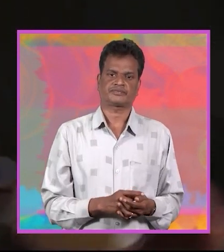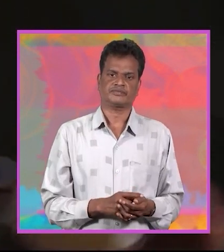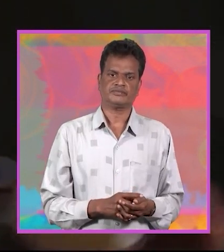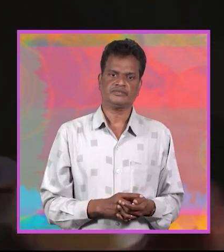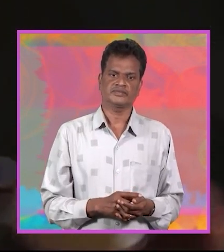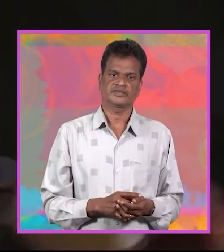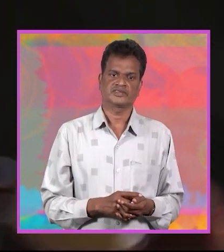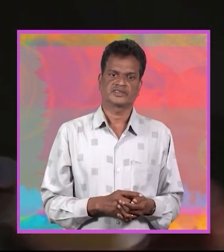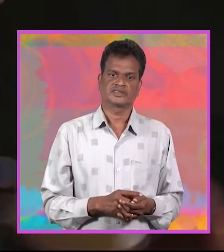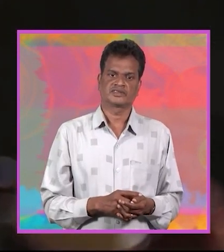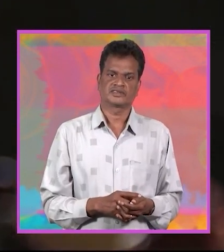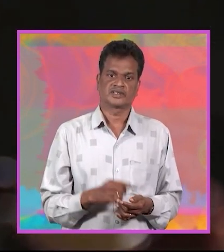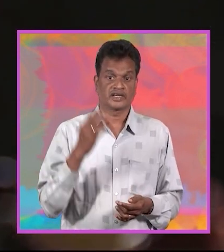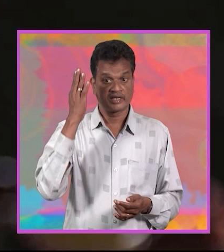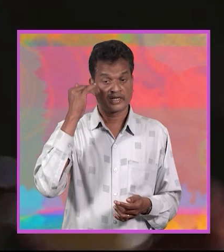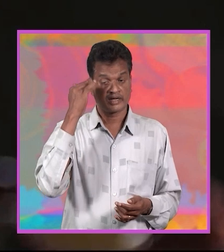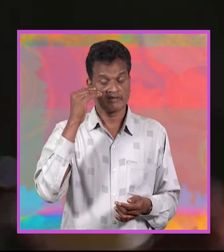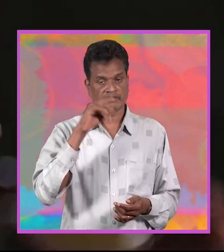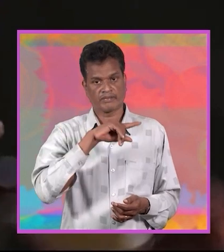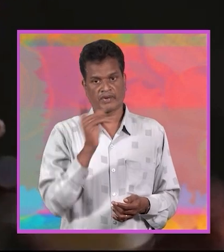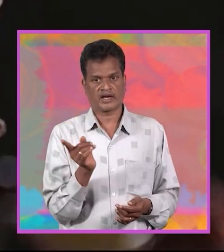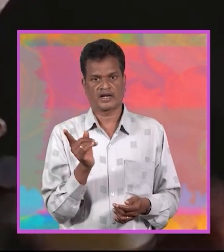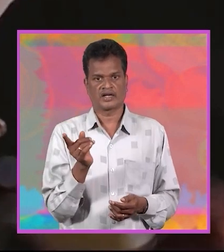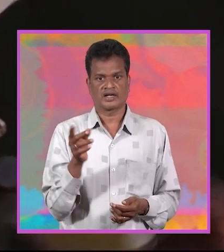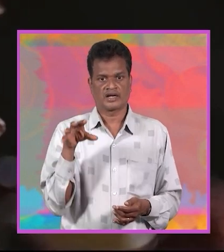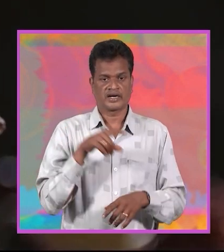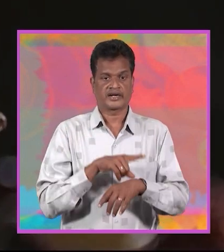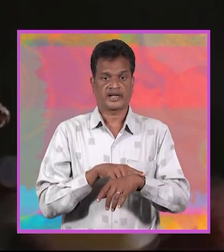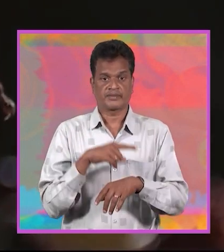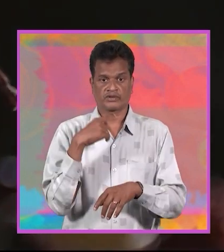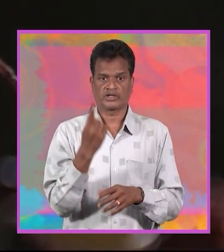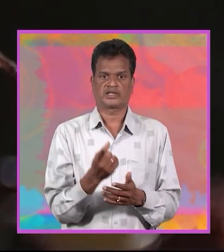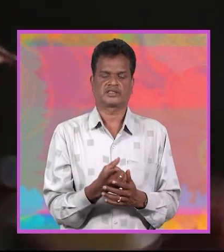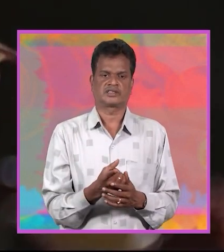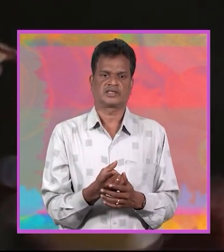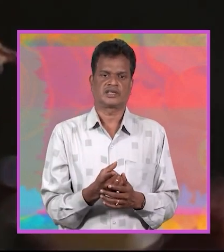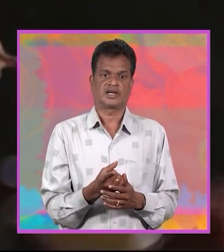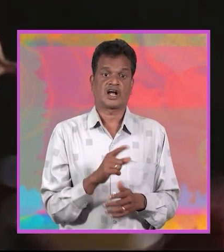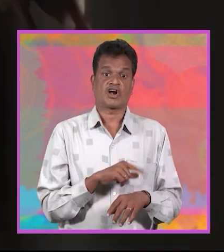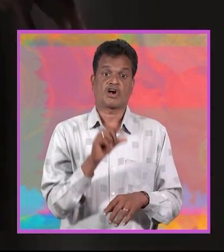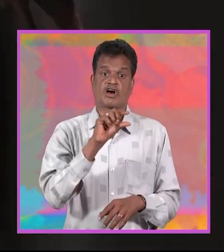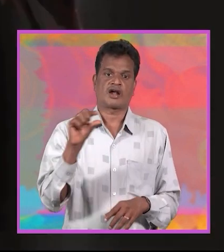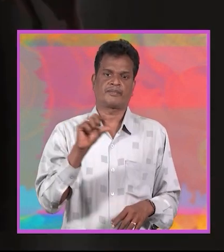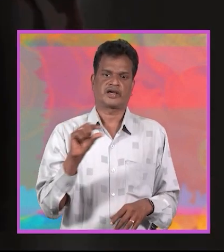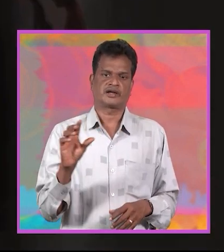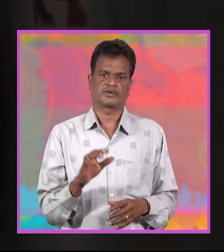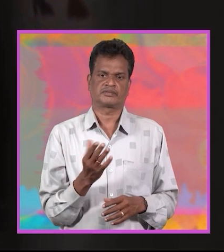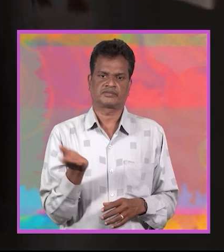இரவு பகல், இரவு பகல் என்பது காலத்தை குறிக்கும். ஸோ இது காலப்பெயர் எனப்படும்.